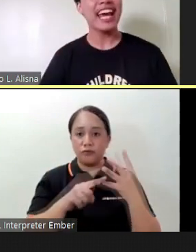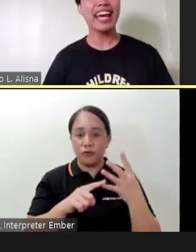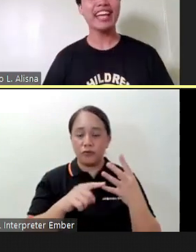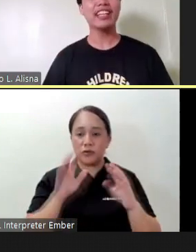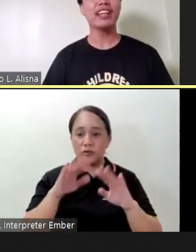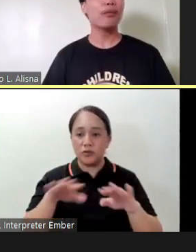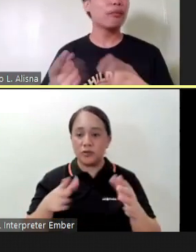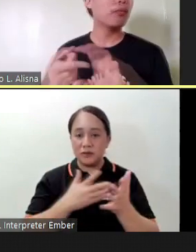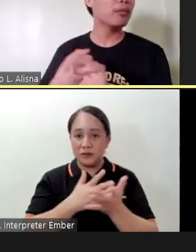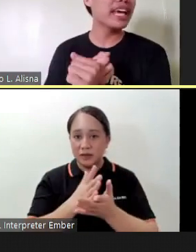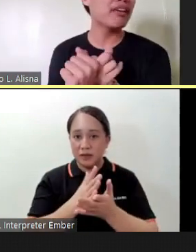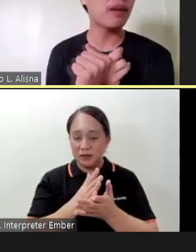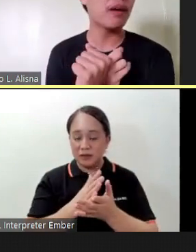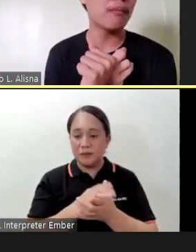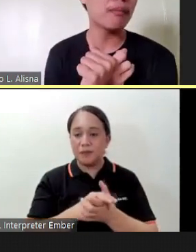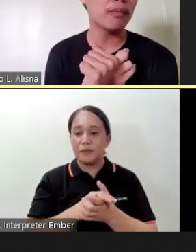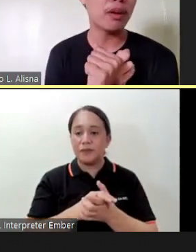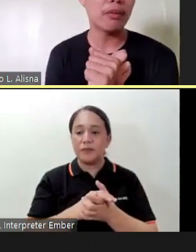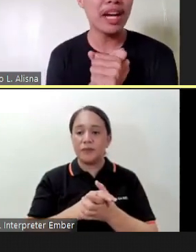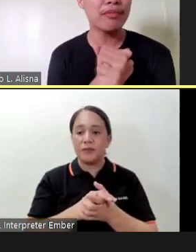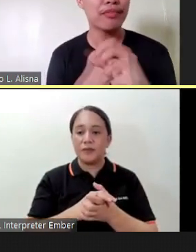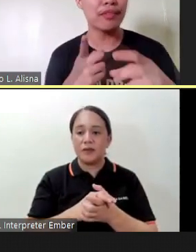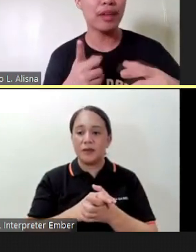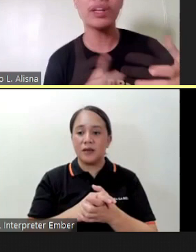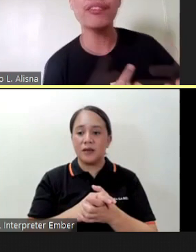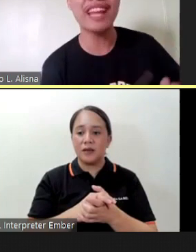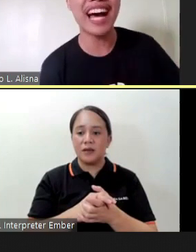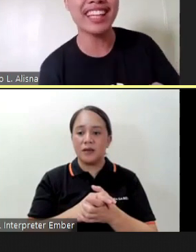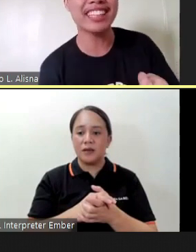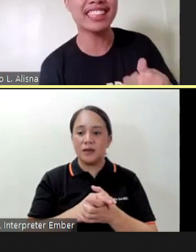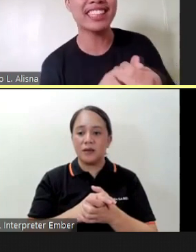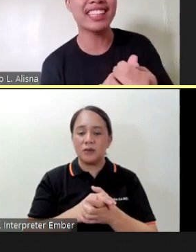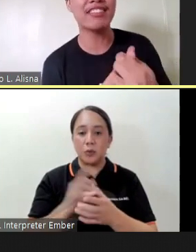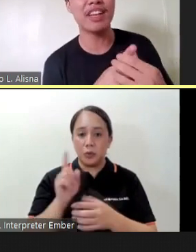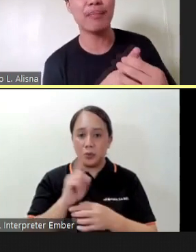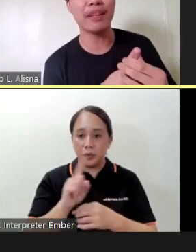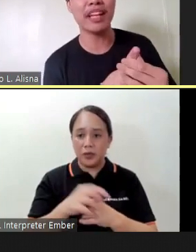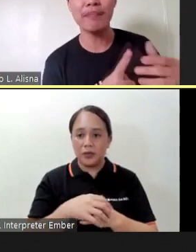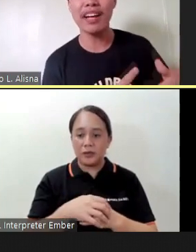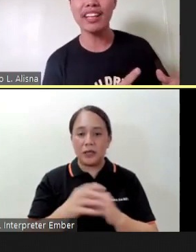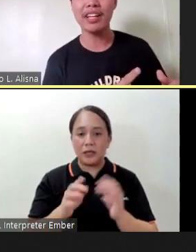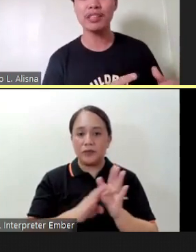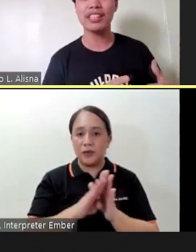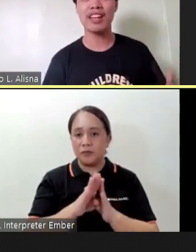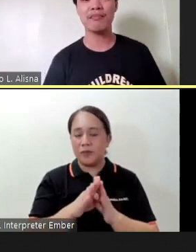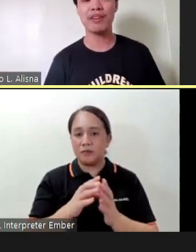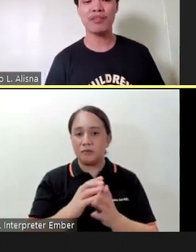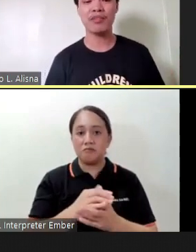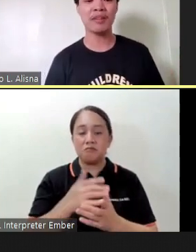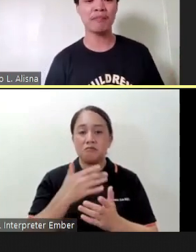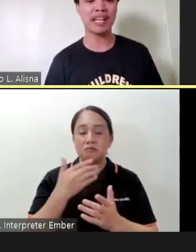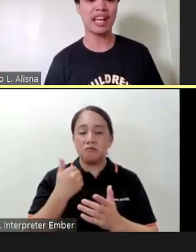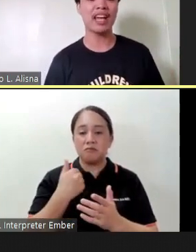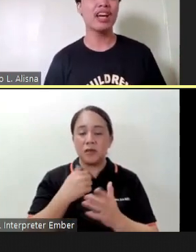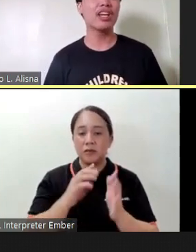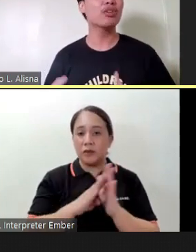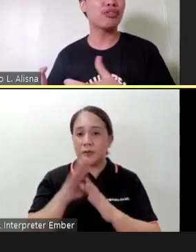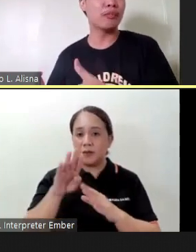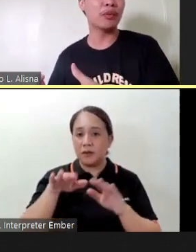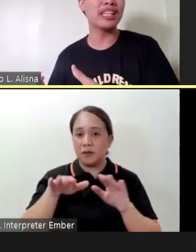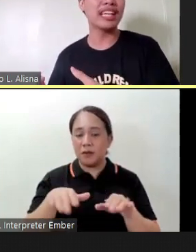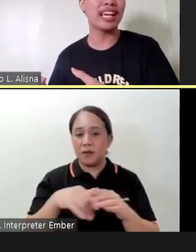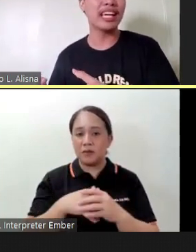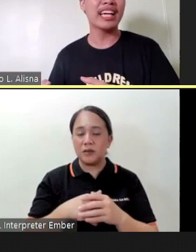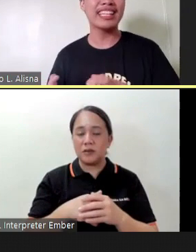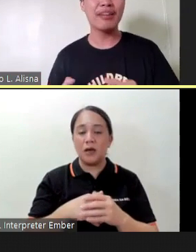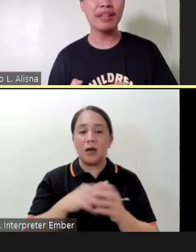and we have and one of that is the development and napakaganda po sa development ng bata yung row